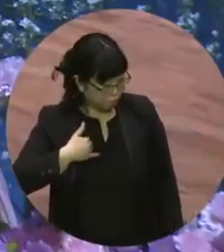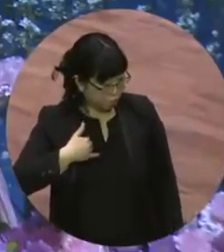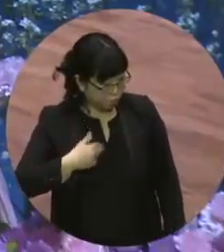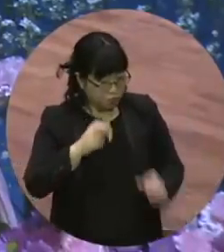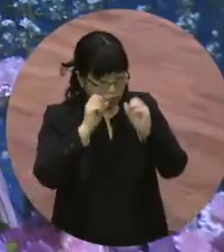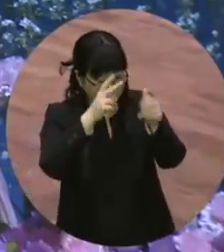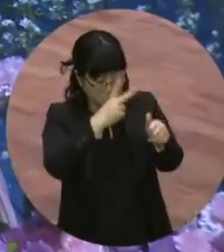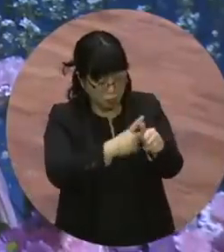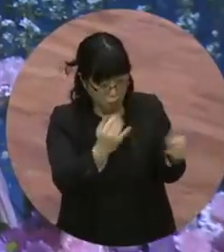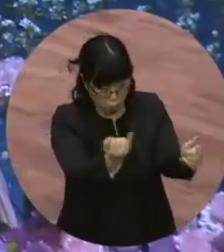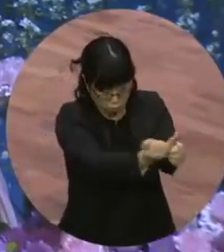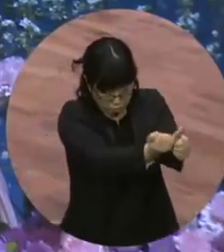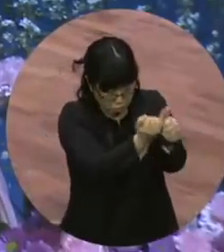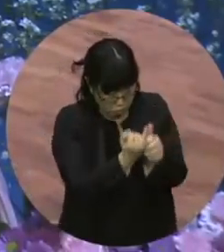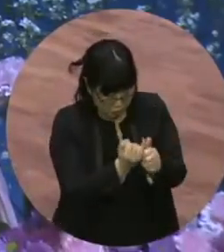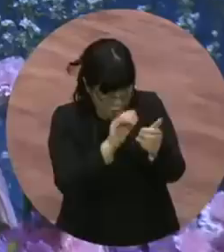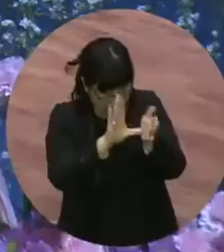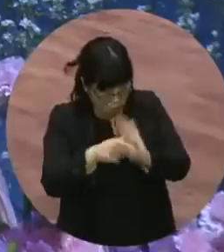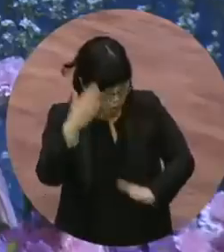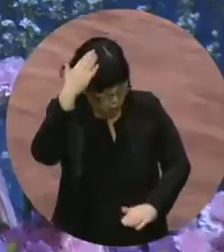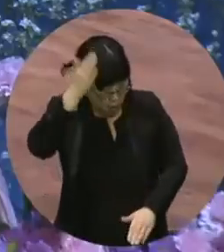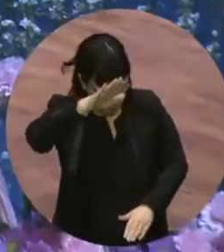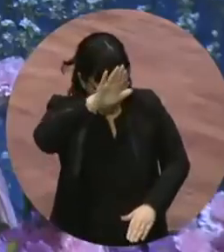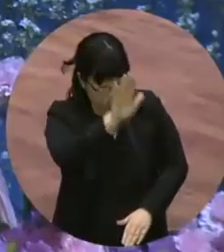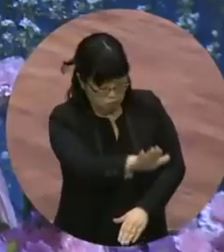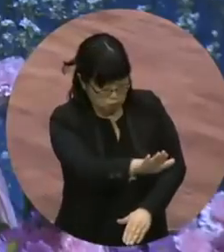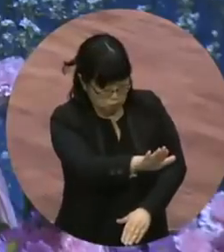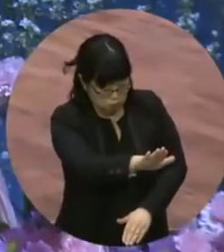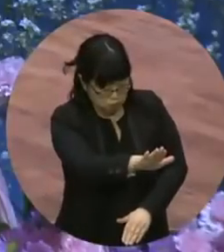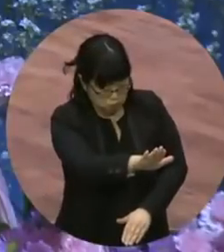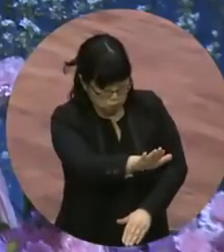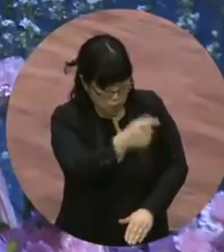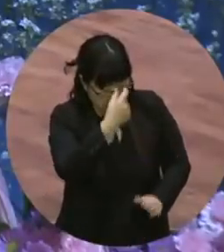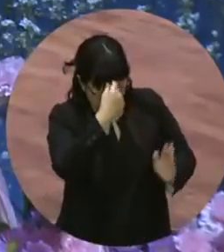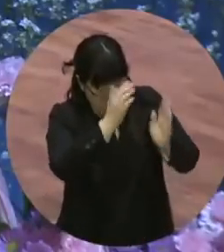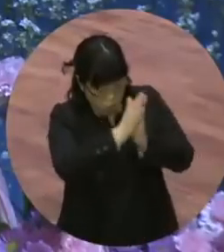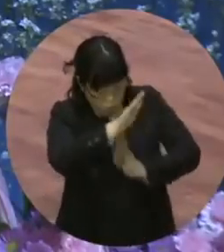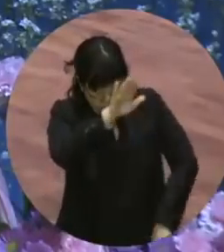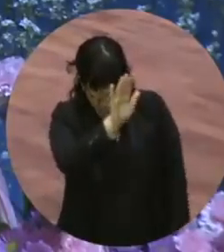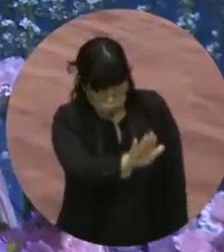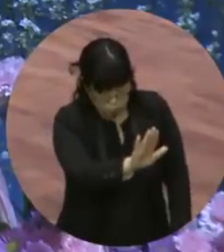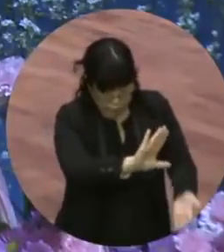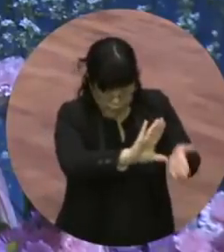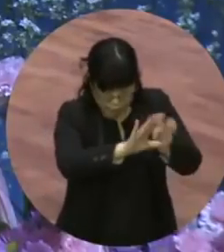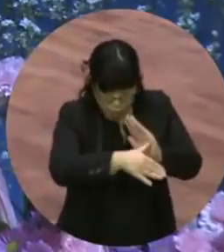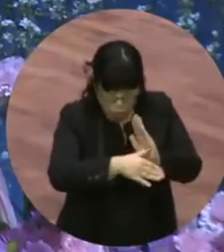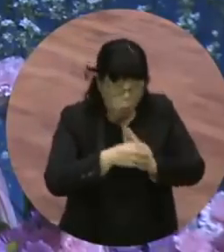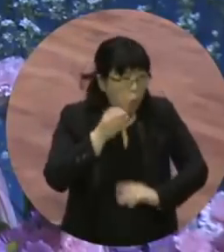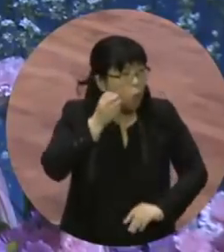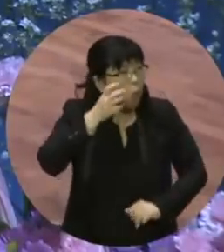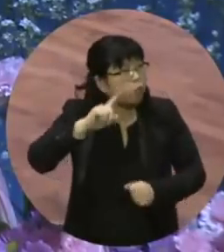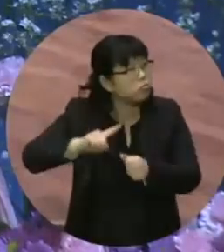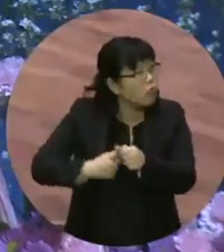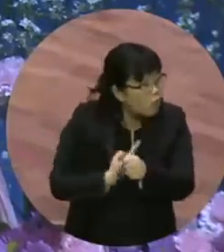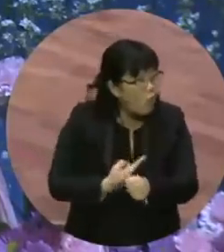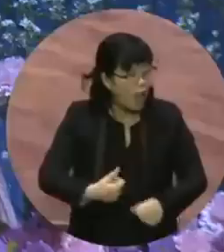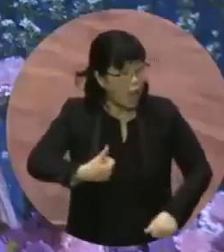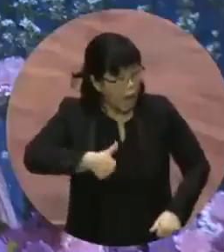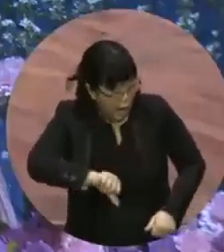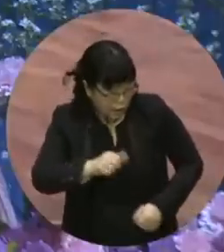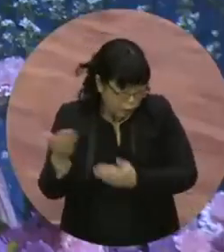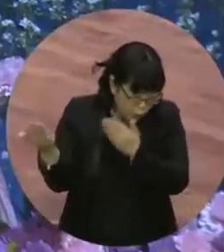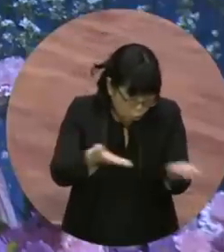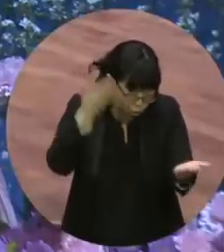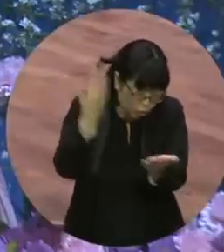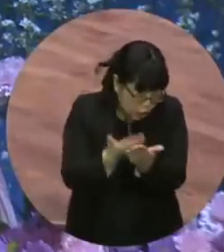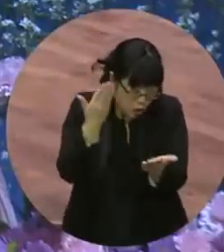기도를 해줘서 하나님 아들을, 자녀를 주시옵소서. 근데